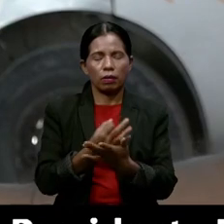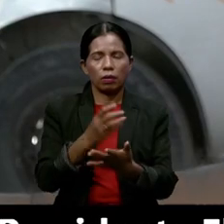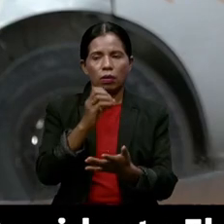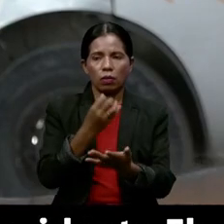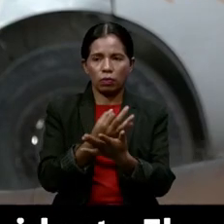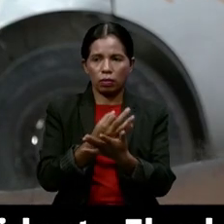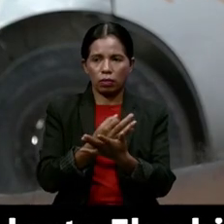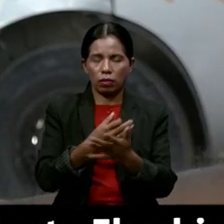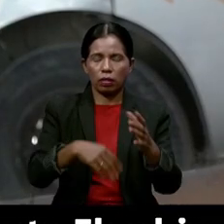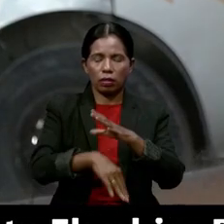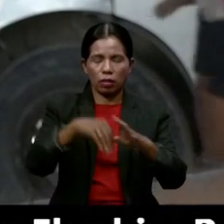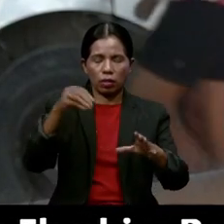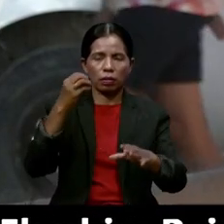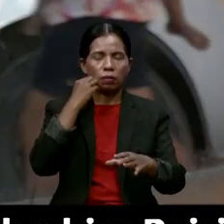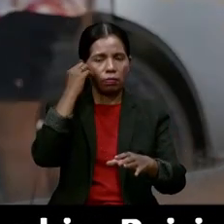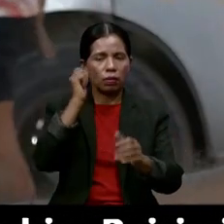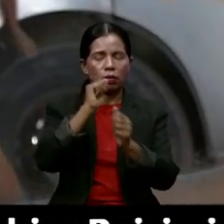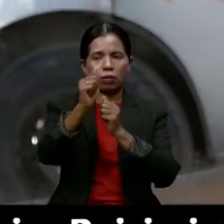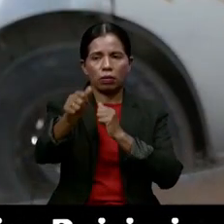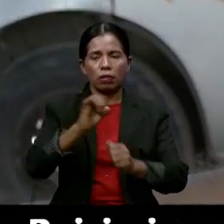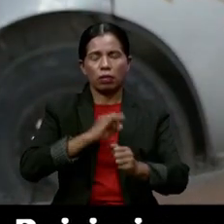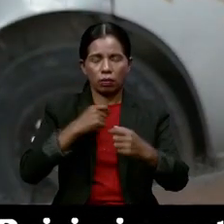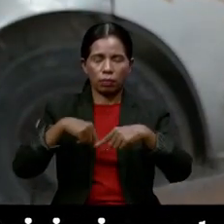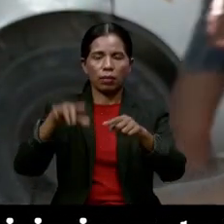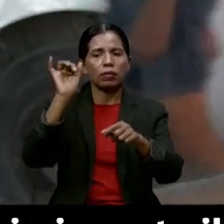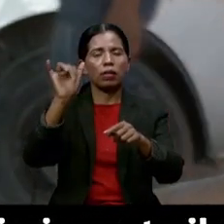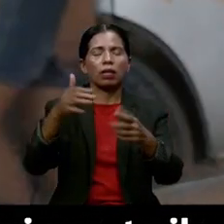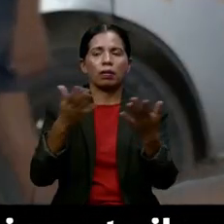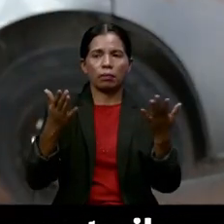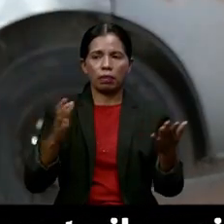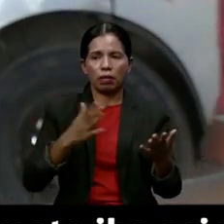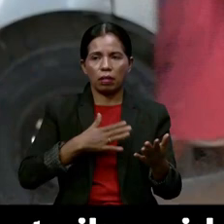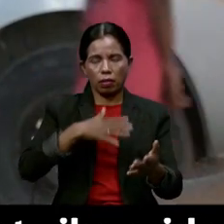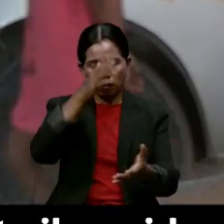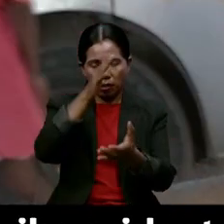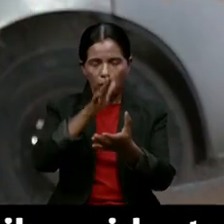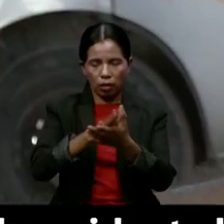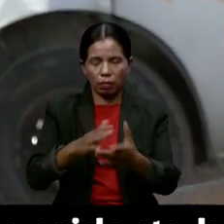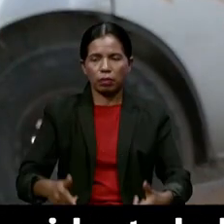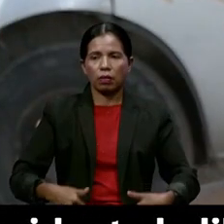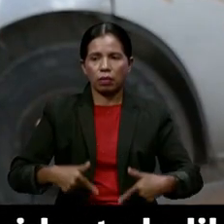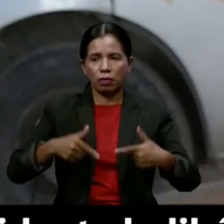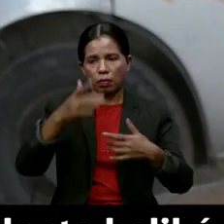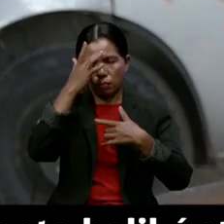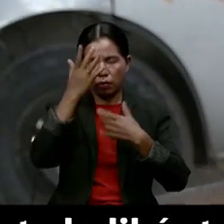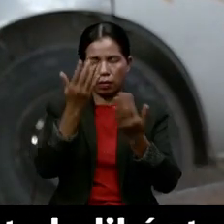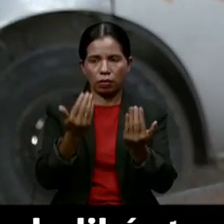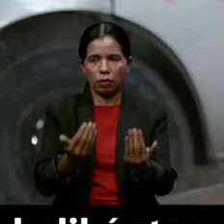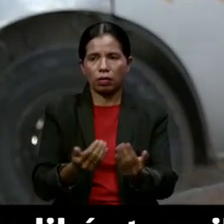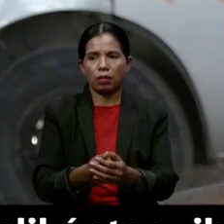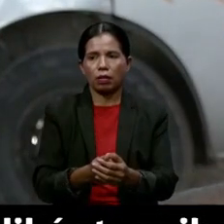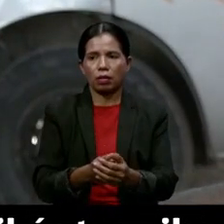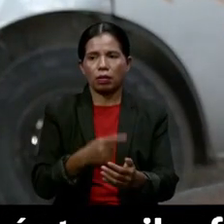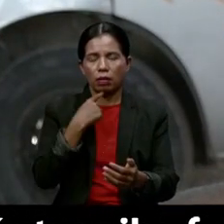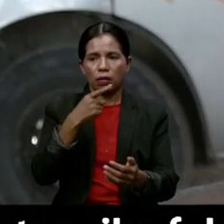ni bape hello dog, tapi bape ferry ni, hau bape hello mahu sebagai ni bape. Tambah kami lain si Morris, ni Morris tu orang ni jatuh iskut ni